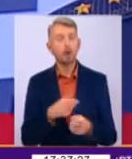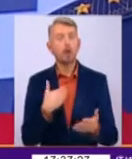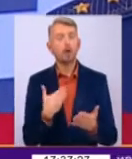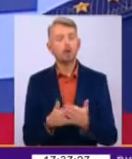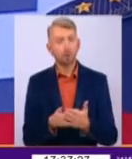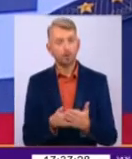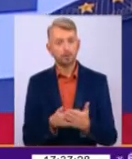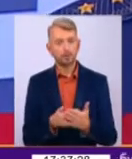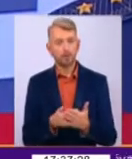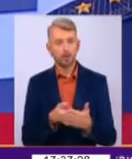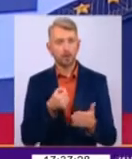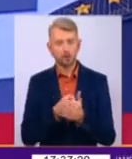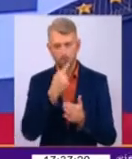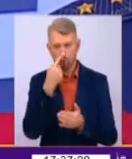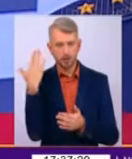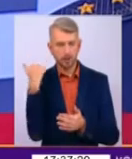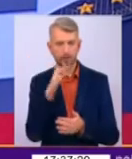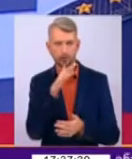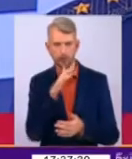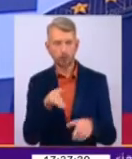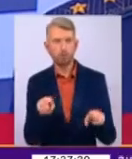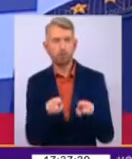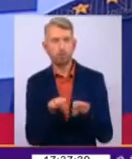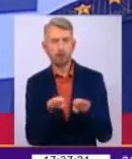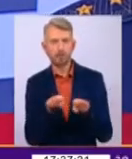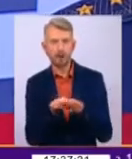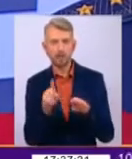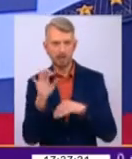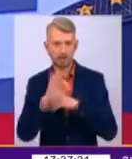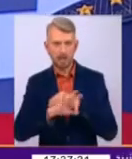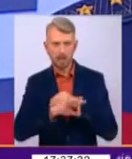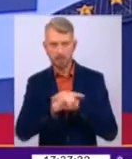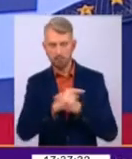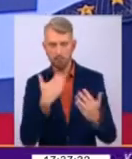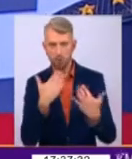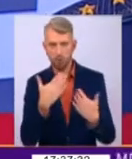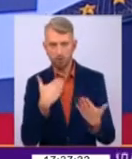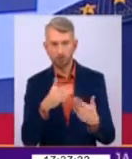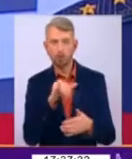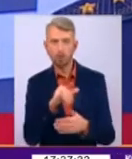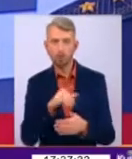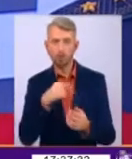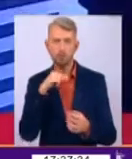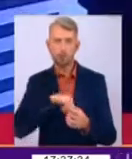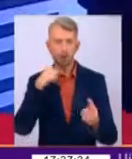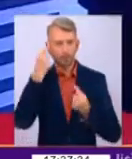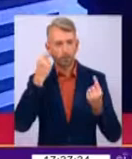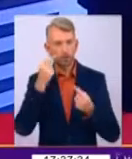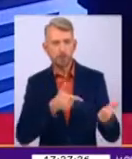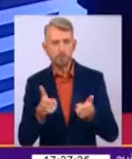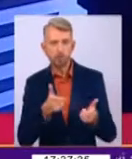до недавнього часу, порівняння, наприклад, з західними підходами, у них морально-психологічна